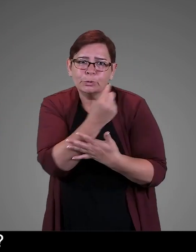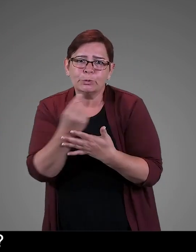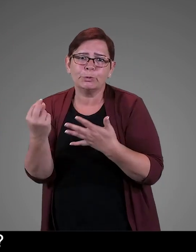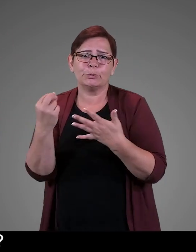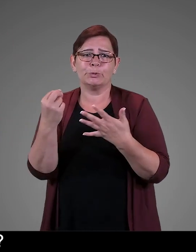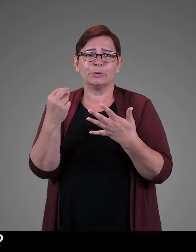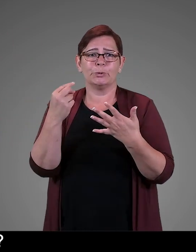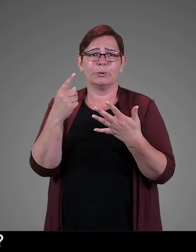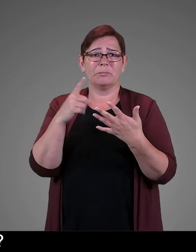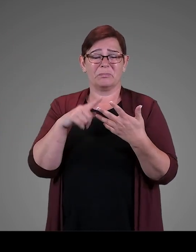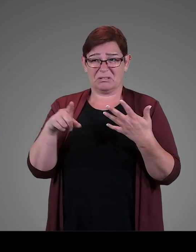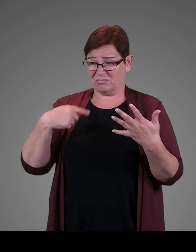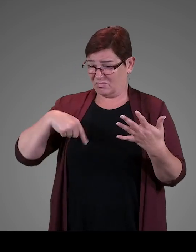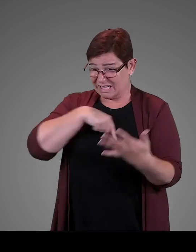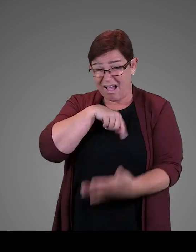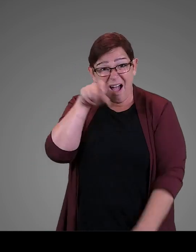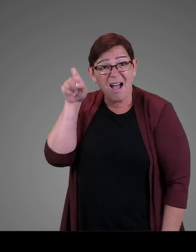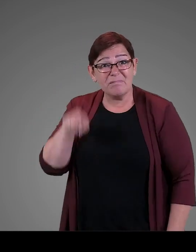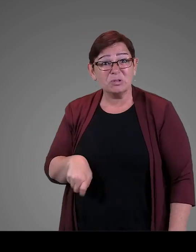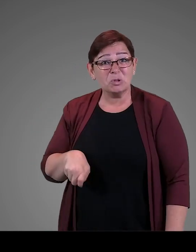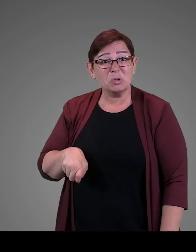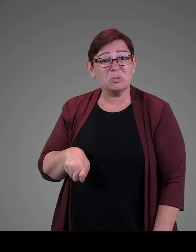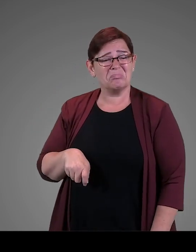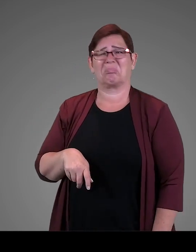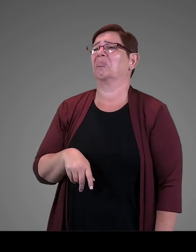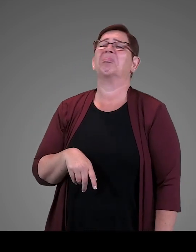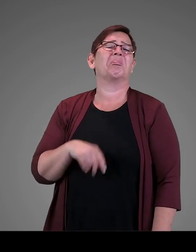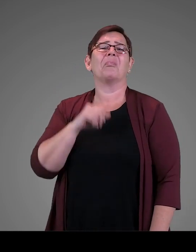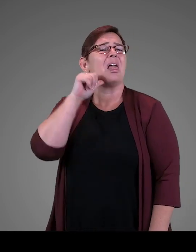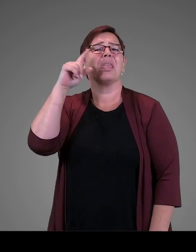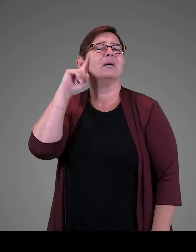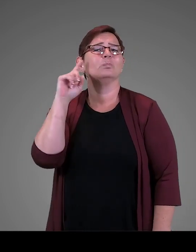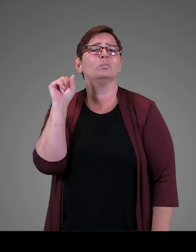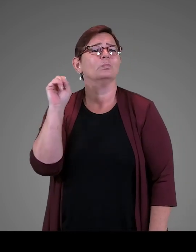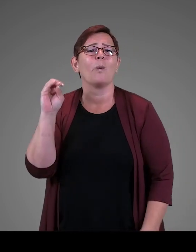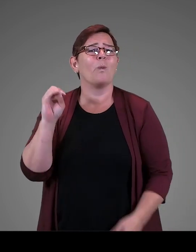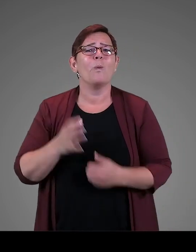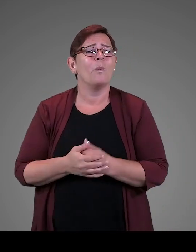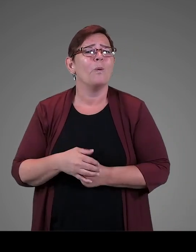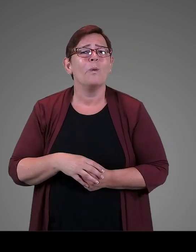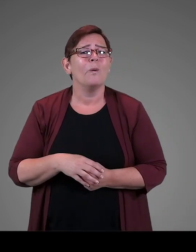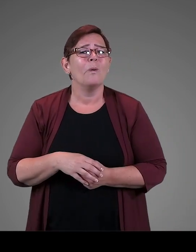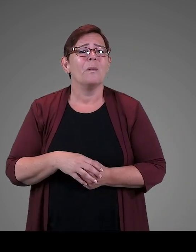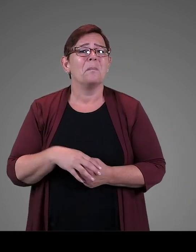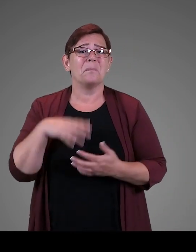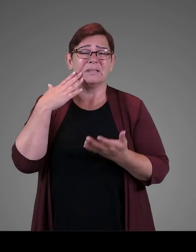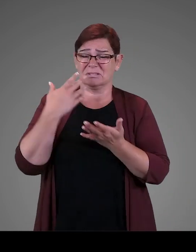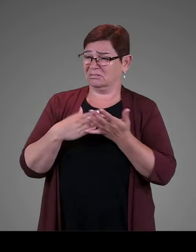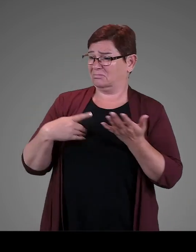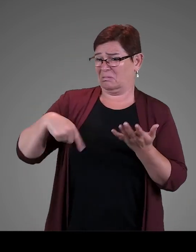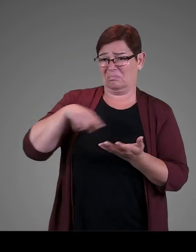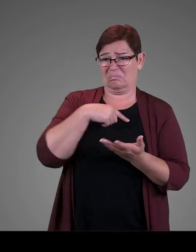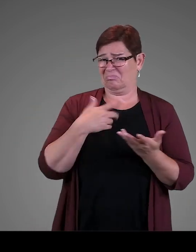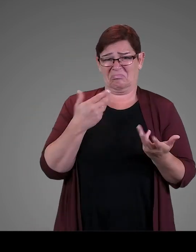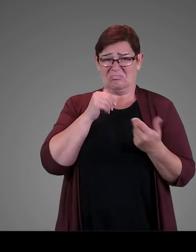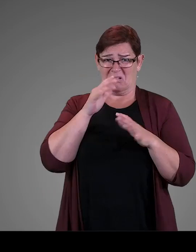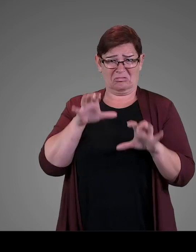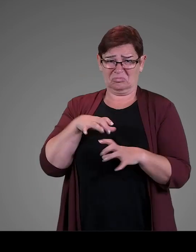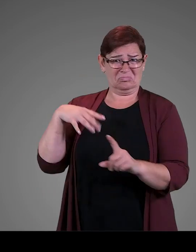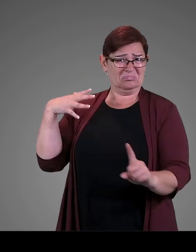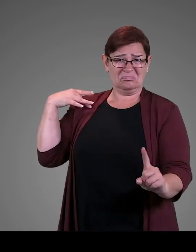que ça fait des années qu'il y a certaines entre nous qui ne font pas plus, puis ça